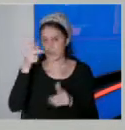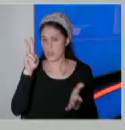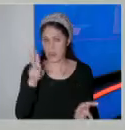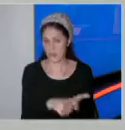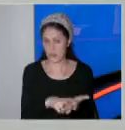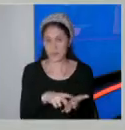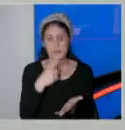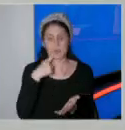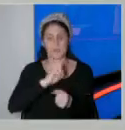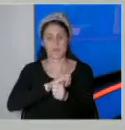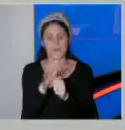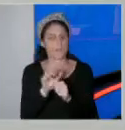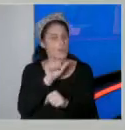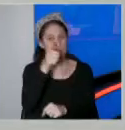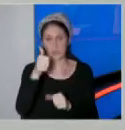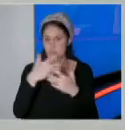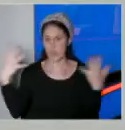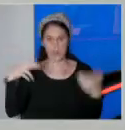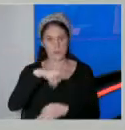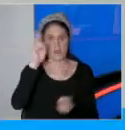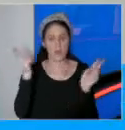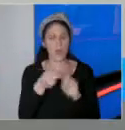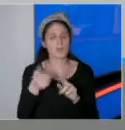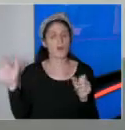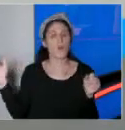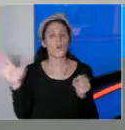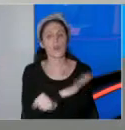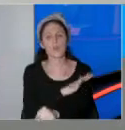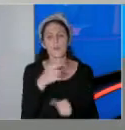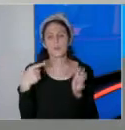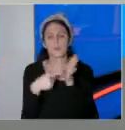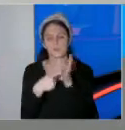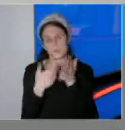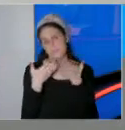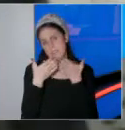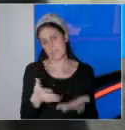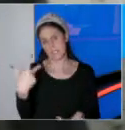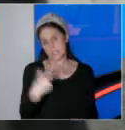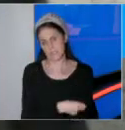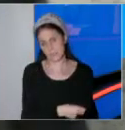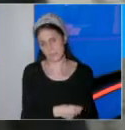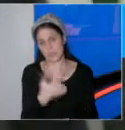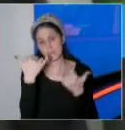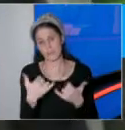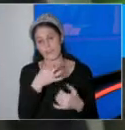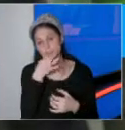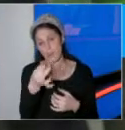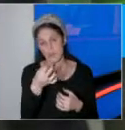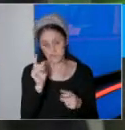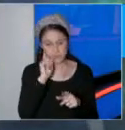וכל המגפות הגדולות בעולם הוכחדו על ידי חיסונים. טוב, השאלה עכשיו, אתה יודע, ששואלים כל איש